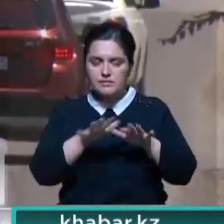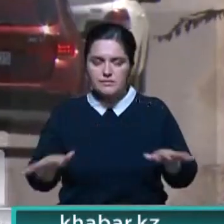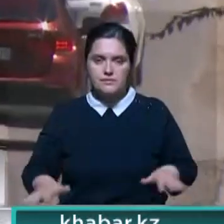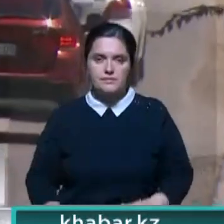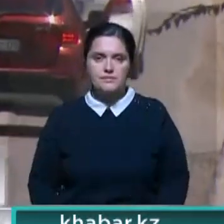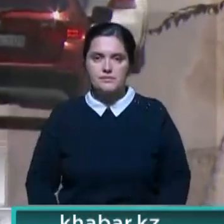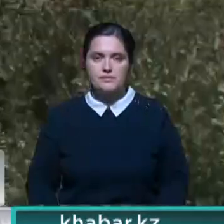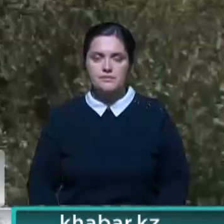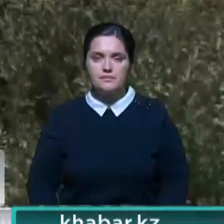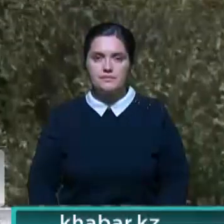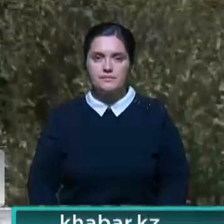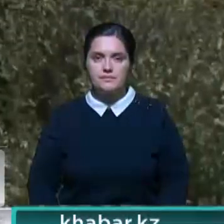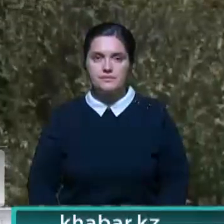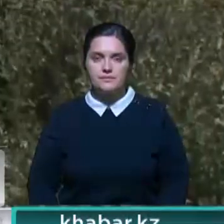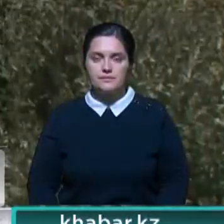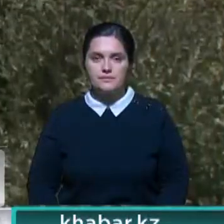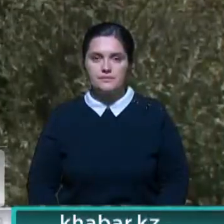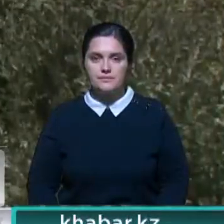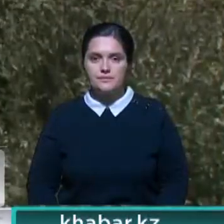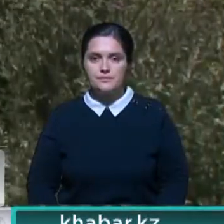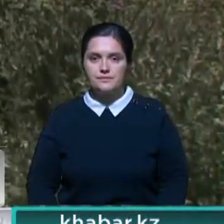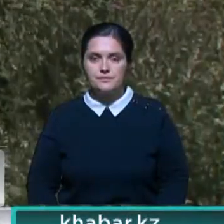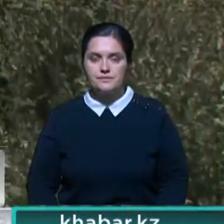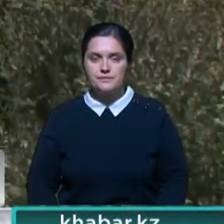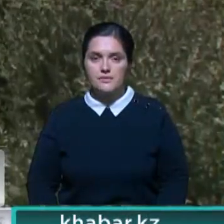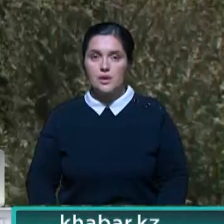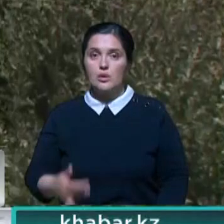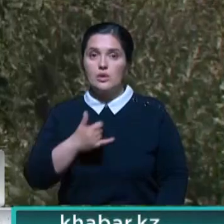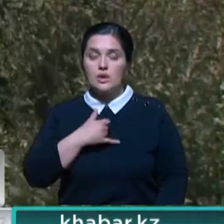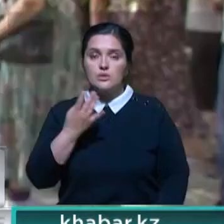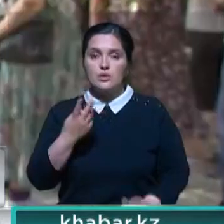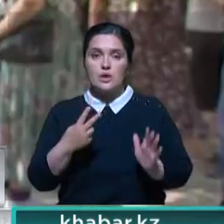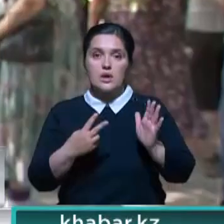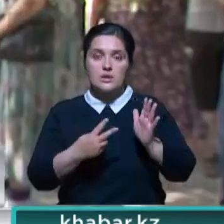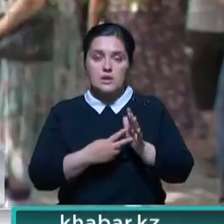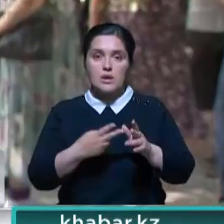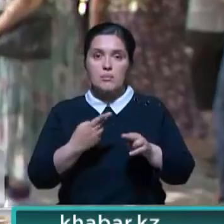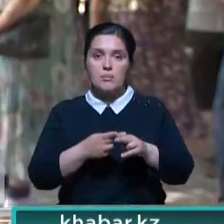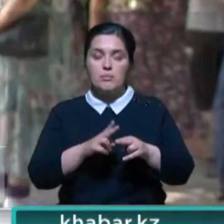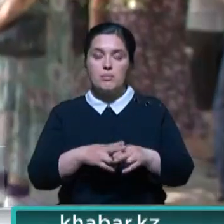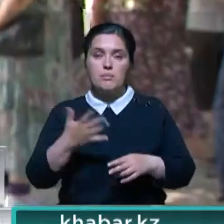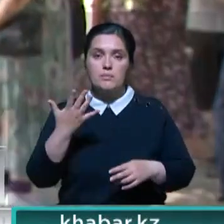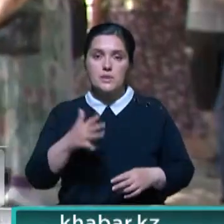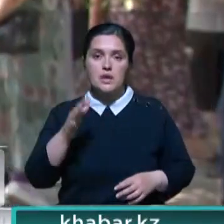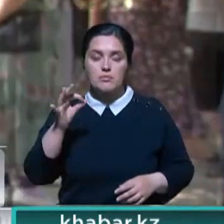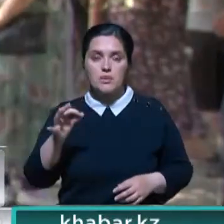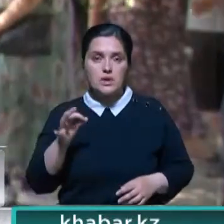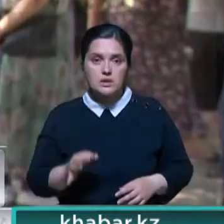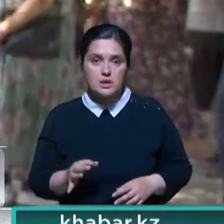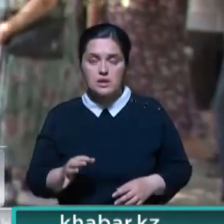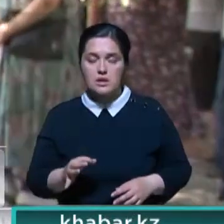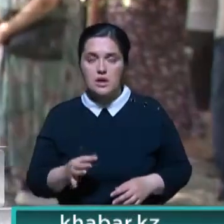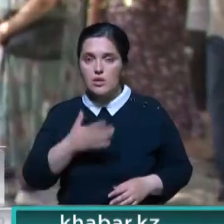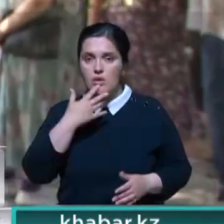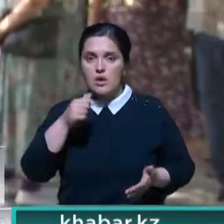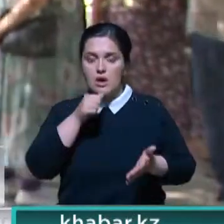канализацию, отсутствие дорог. У нас в Аргалинско-Советском округе 47 официальных улиц. Из них меньше, чем 50% не имеют асфальтного